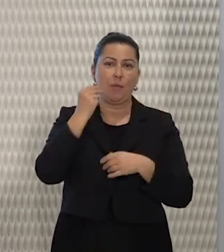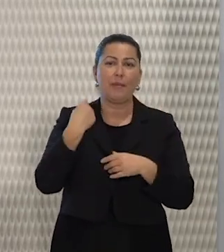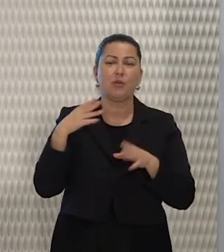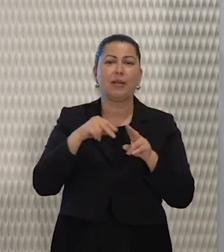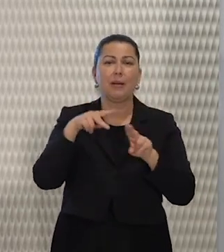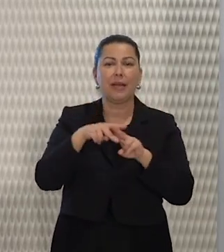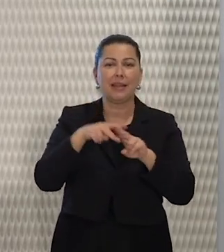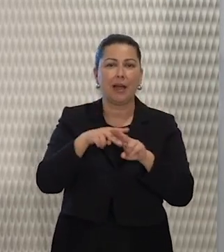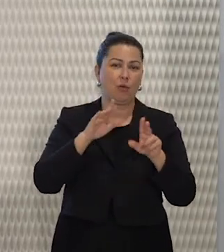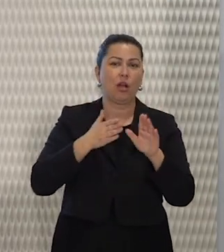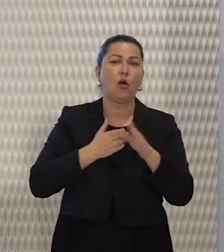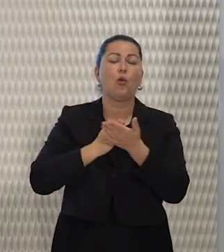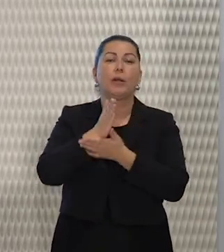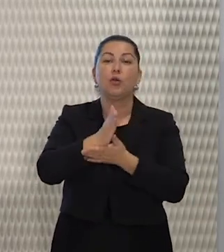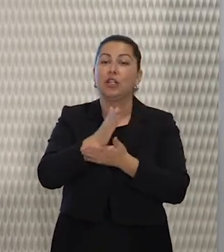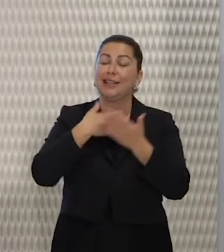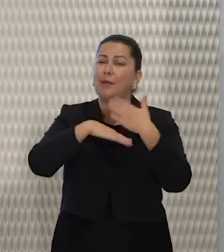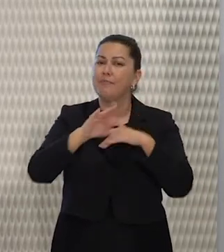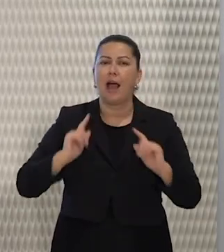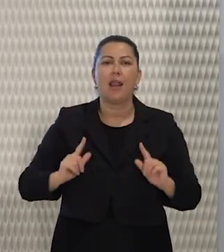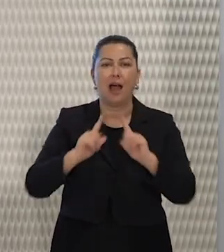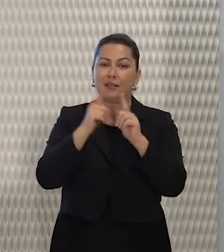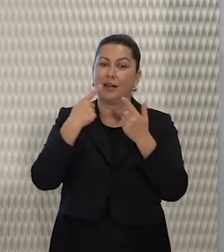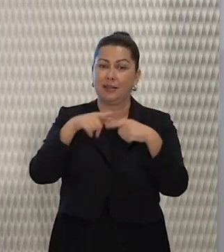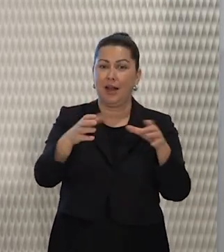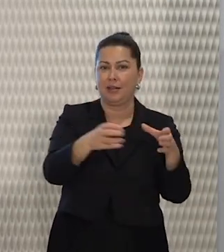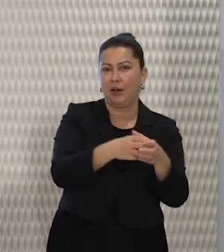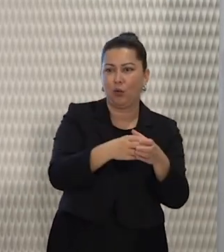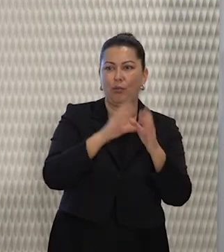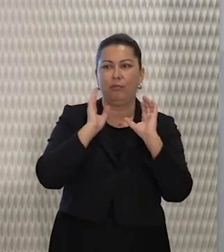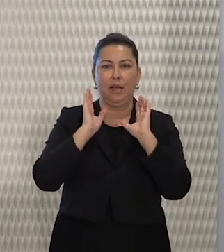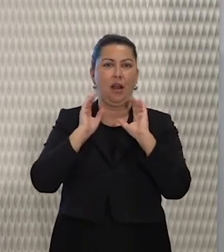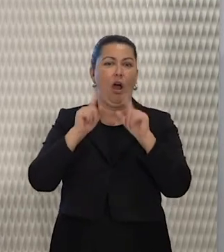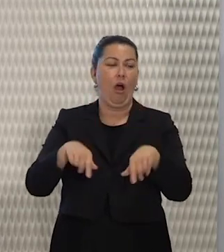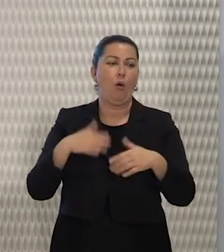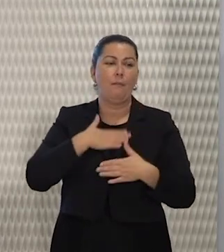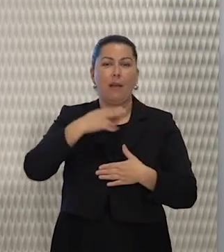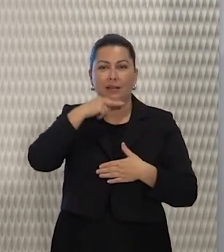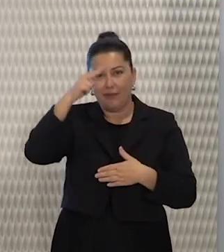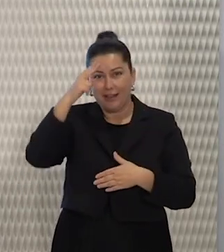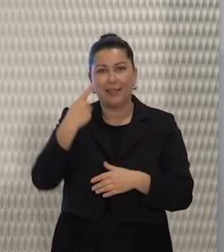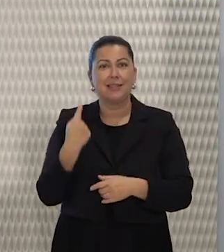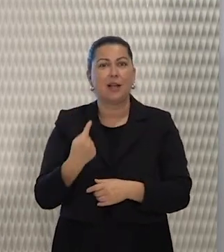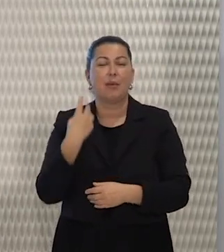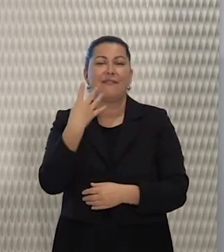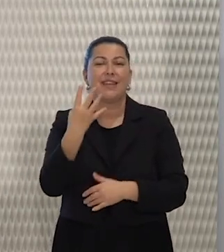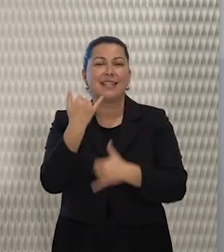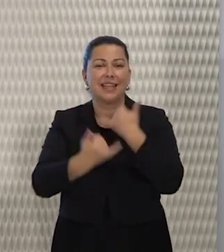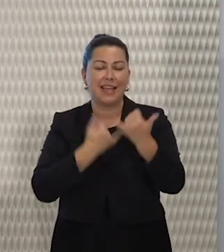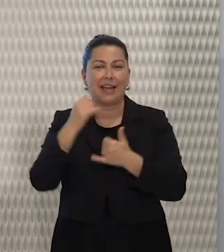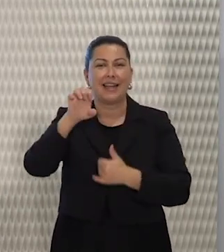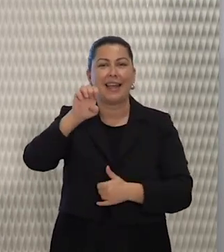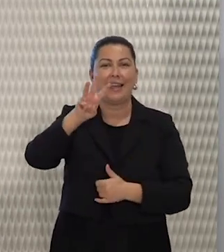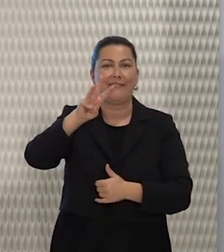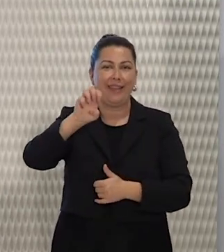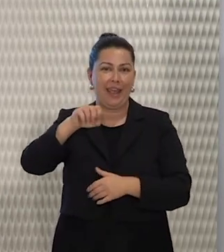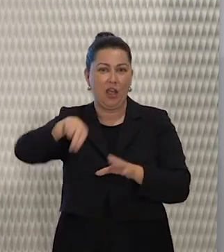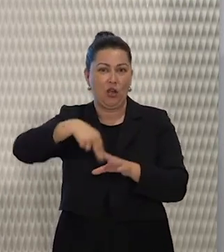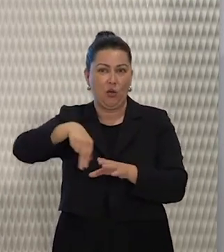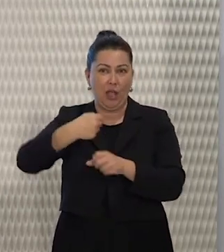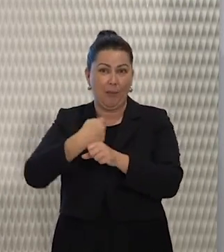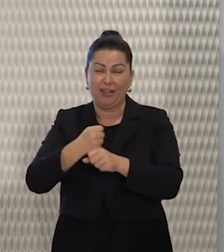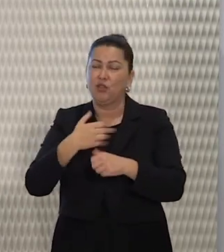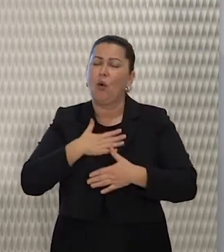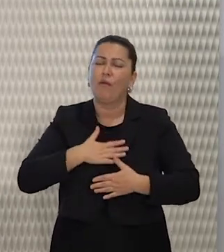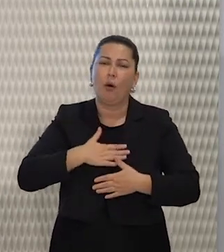Behinderungen mitbringen, überdurchschnittlich mehr als wie in anderen Gruppen. Es reicht, mein Vater war 40 Jahre lang bei der Ewe-Küchen beschäftigt, der war so froh